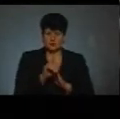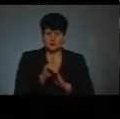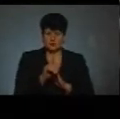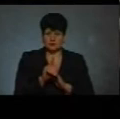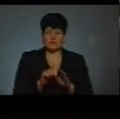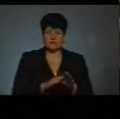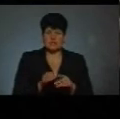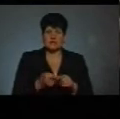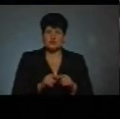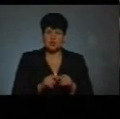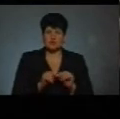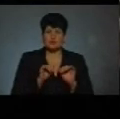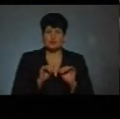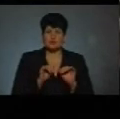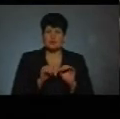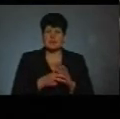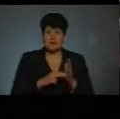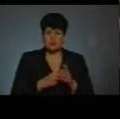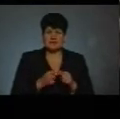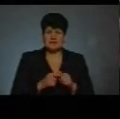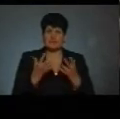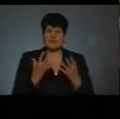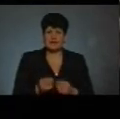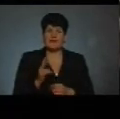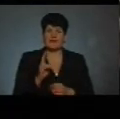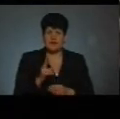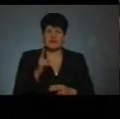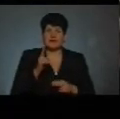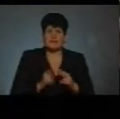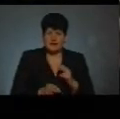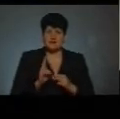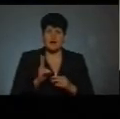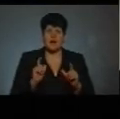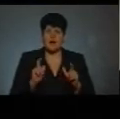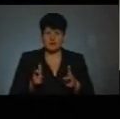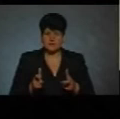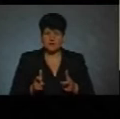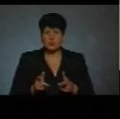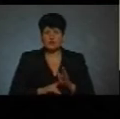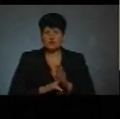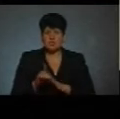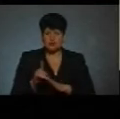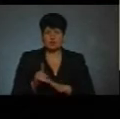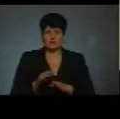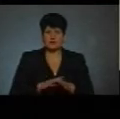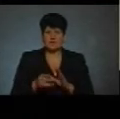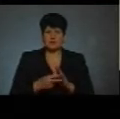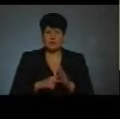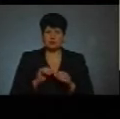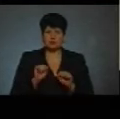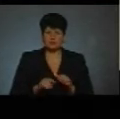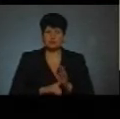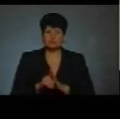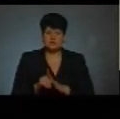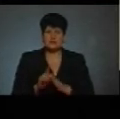цього плану. Ми її умовно можемо назвати день К, тобто день кінця карантину. Початок реалізації нашого плану зможемо запустити за